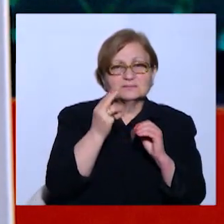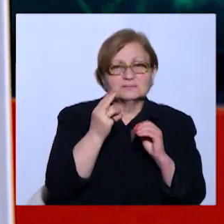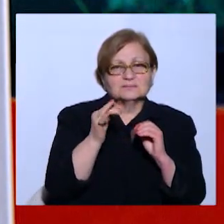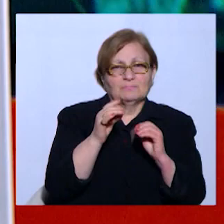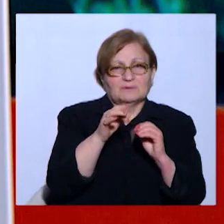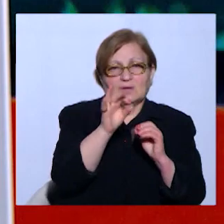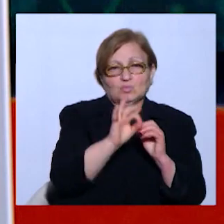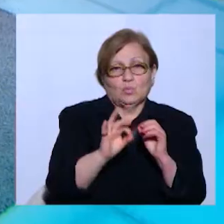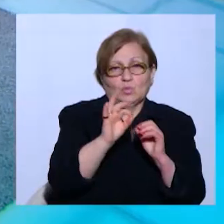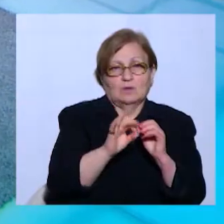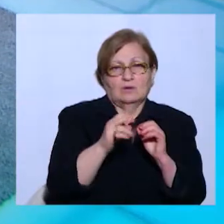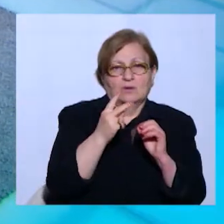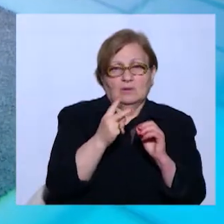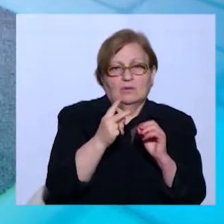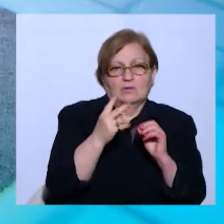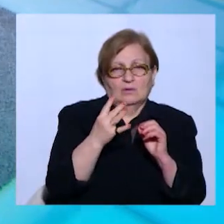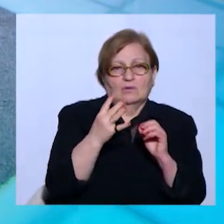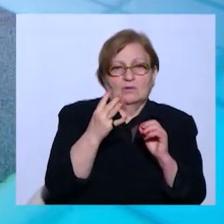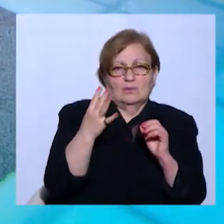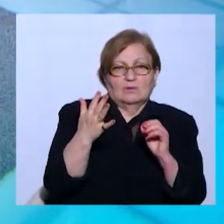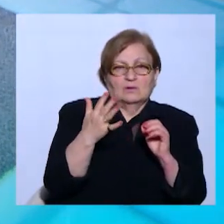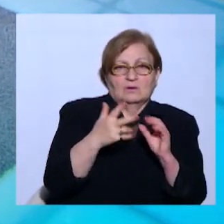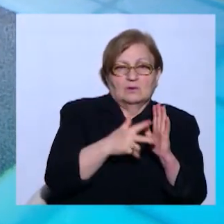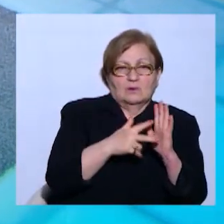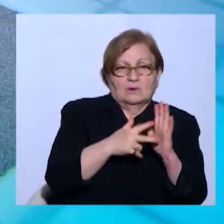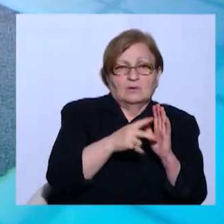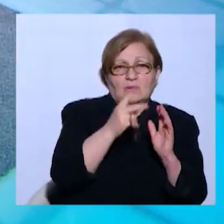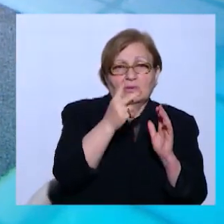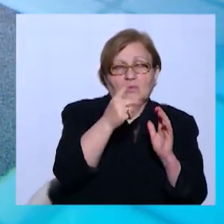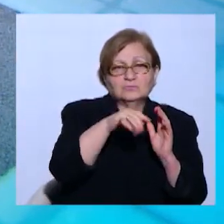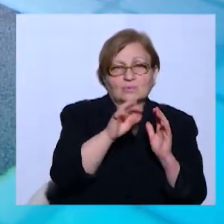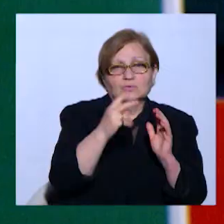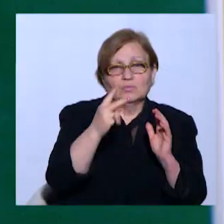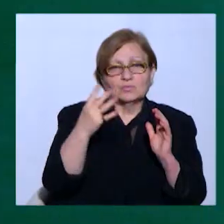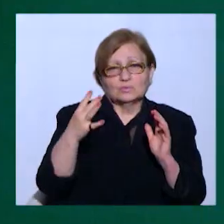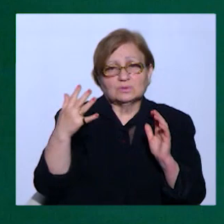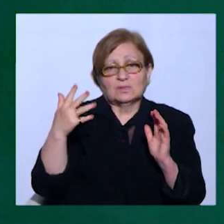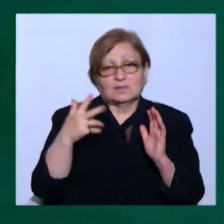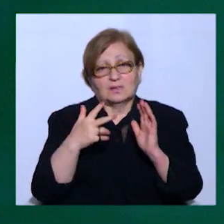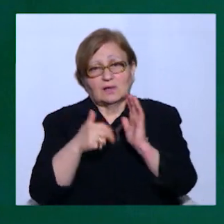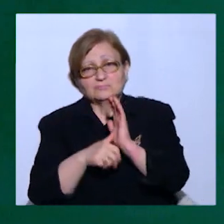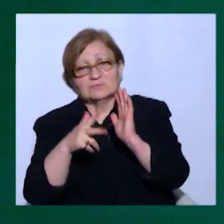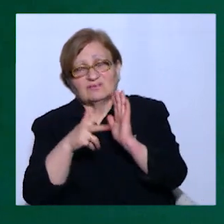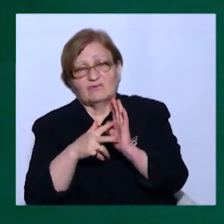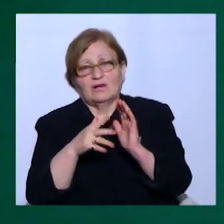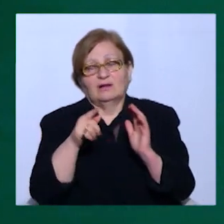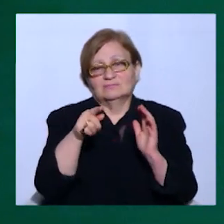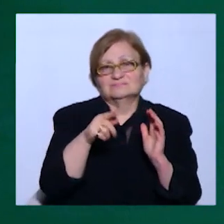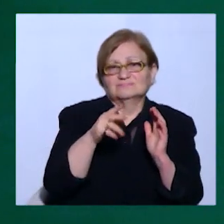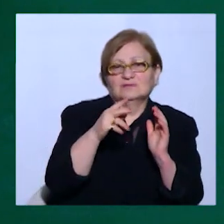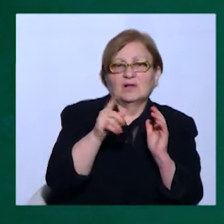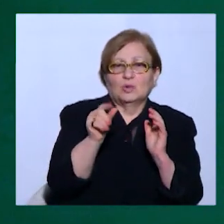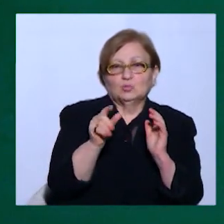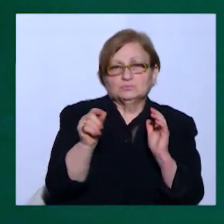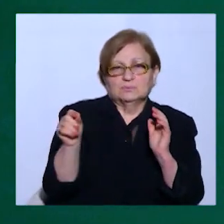0-ს, 2-ს, 4-ს, 6-ს და 8-ს ეწოდება ლუწი ციფრი. მაშინ რიცხვი თუ მთავრდება ლუწი ციფრით, ეს რიცხვი არის